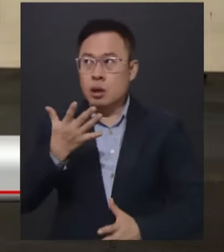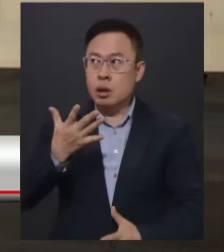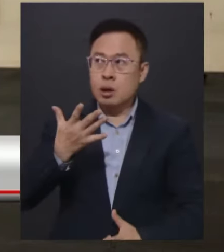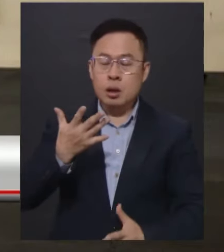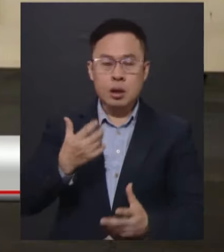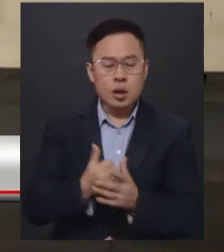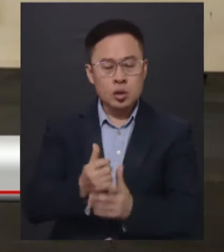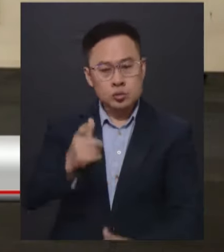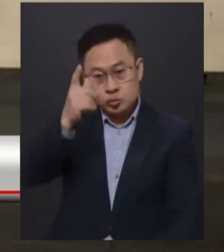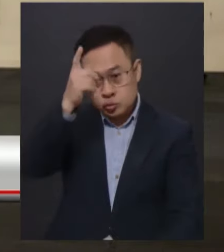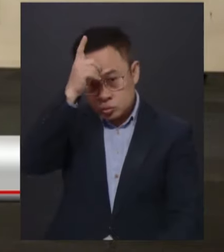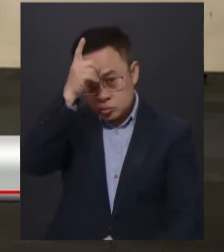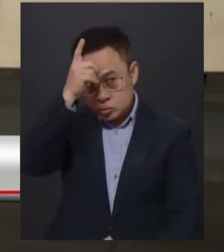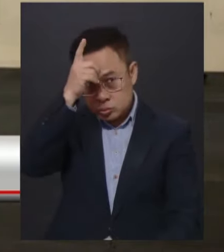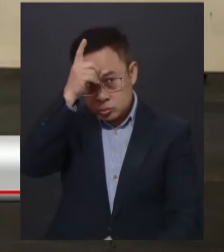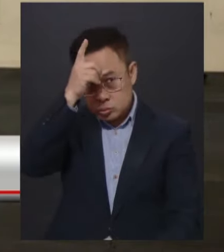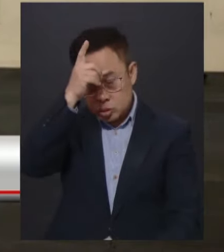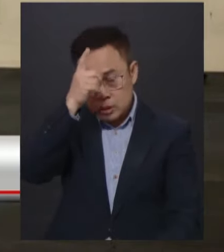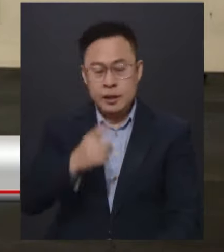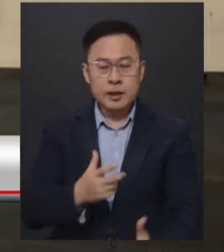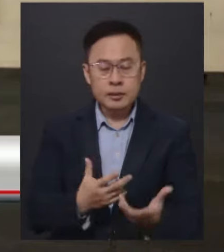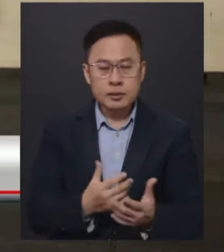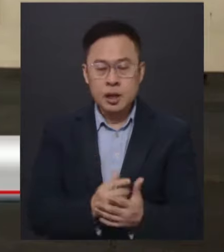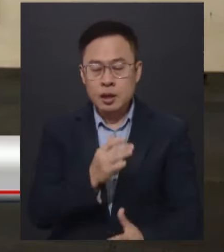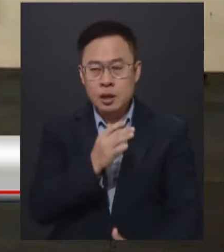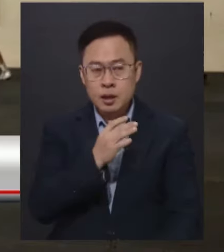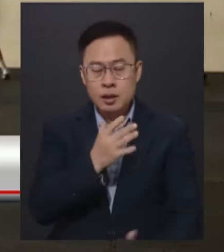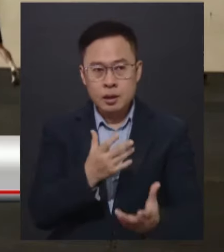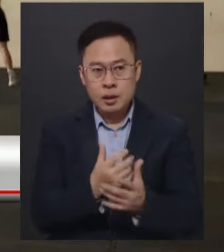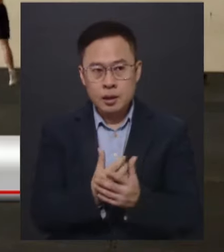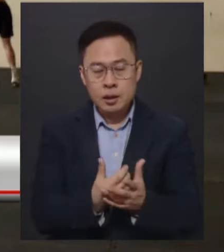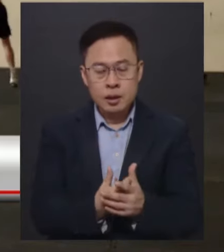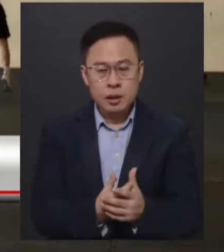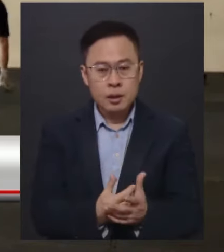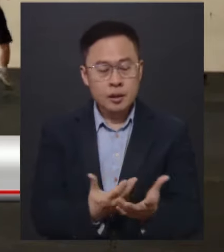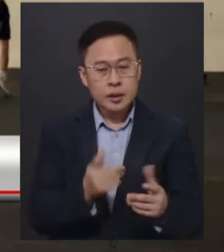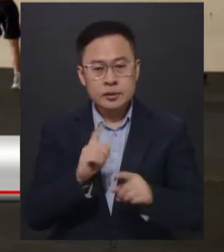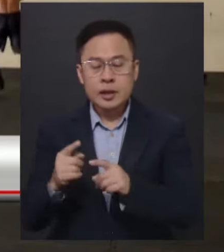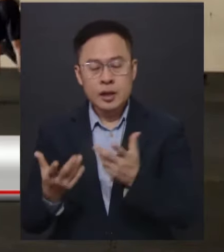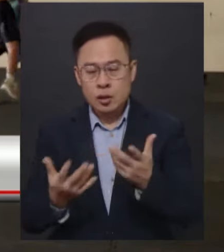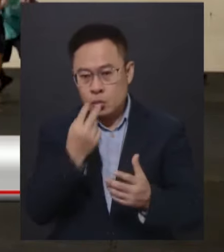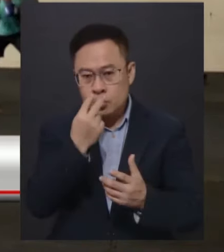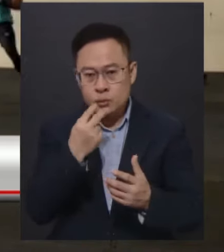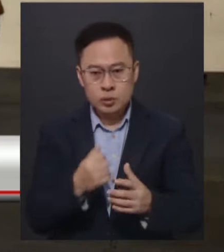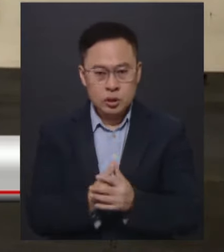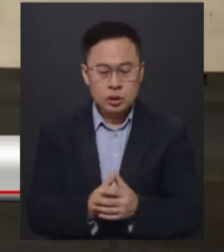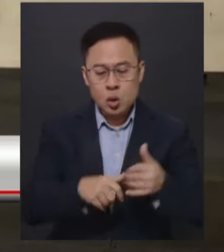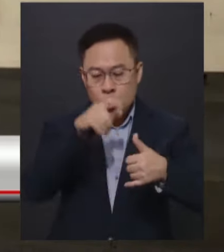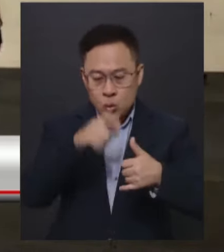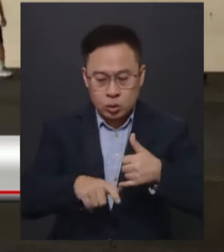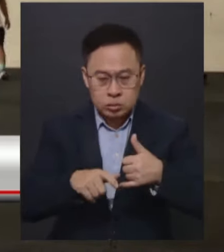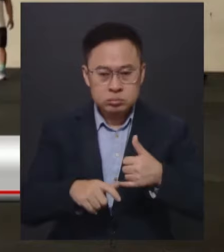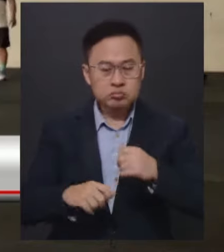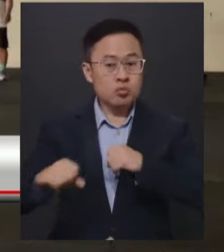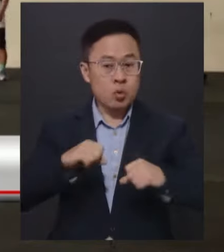ราในรุ่น57กิโลอีกคนหนึ่งได้สดอีกคนหนึ่งได้ความเก่าครับเก่ากับสดไ